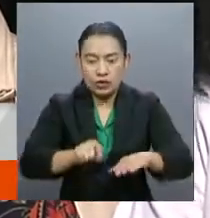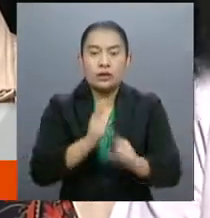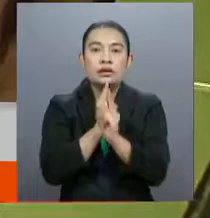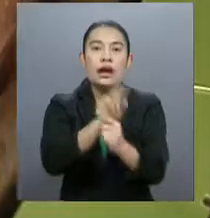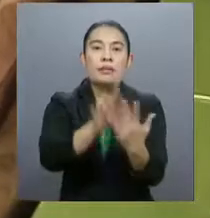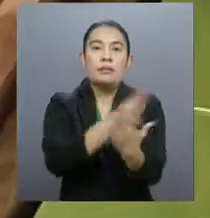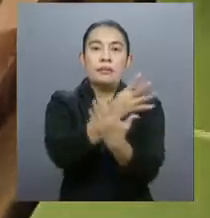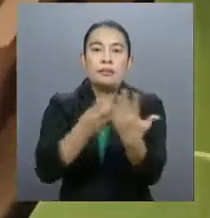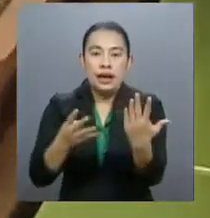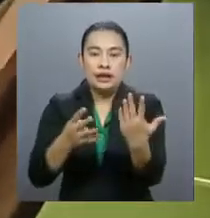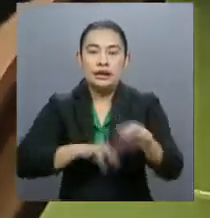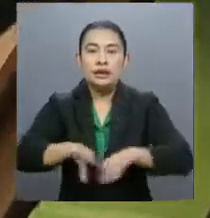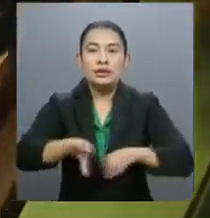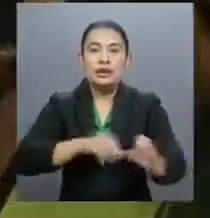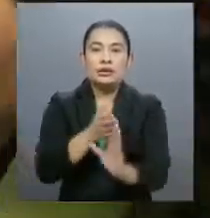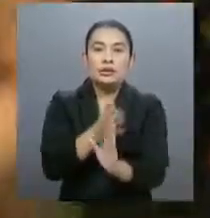ค่ะ